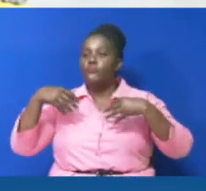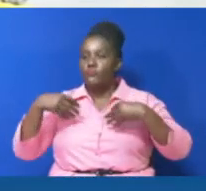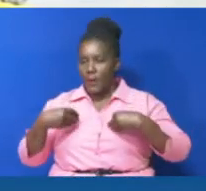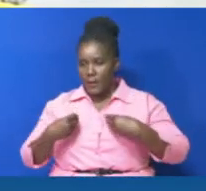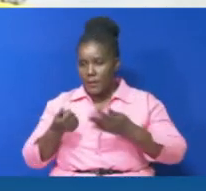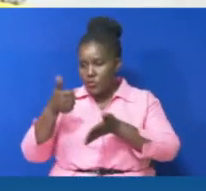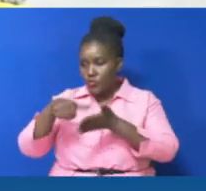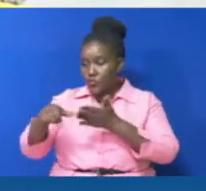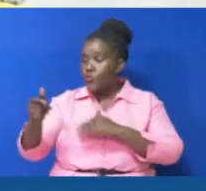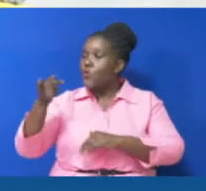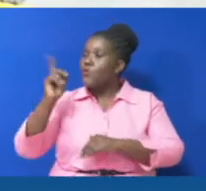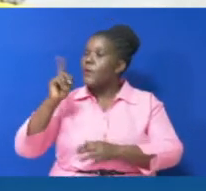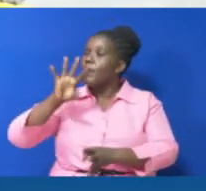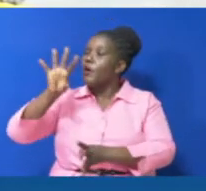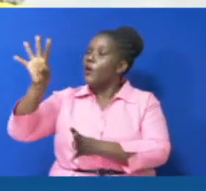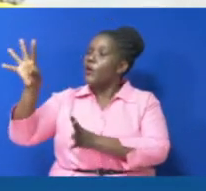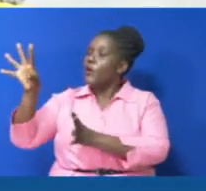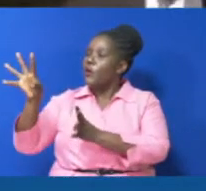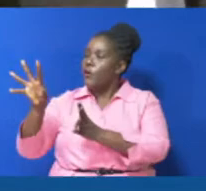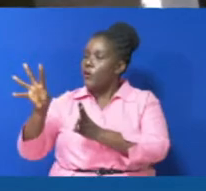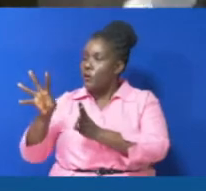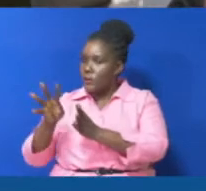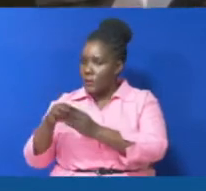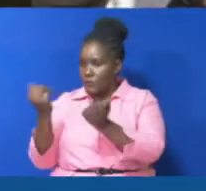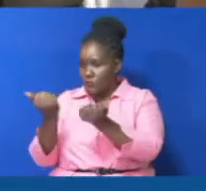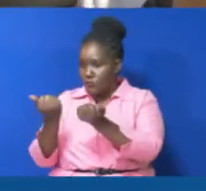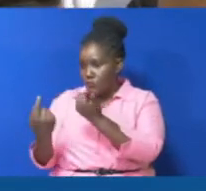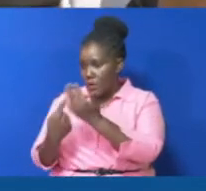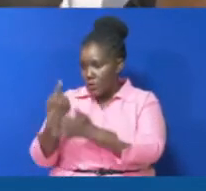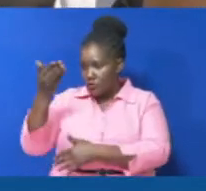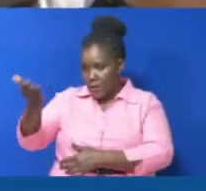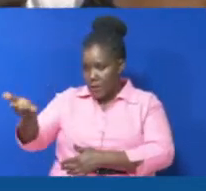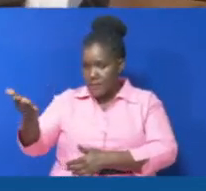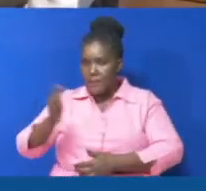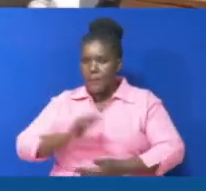tutanunua umeme ule wote unaozalishwa pale.